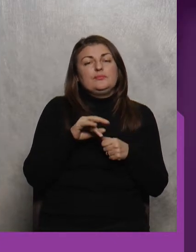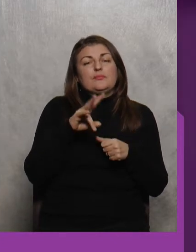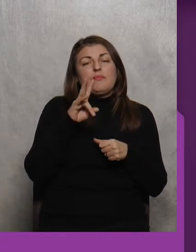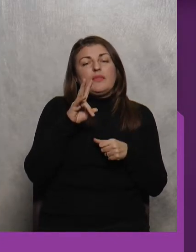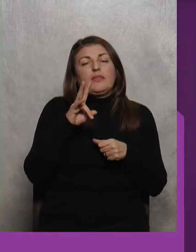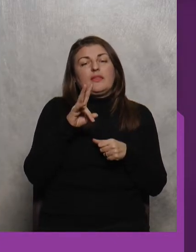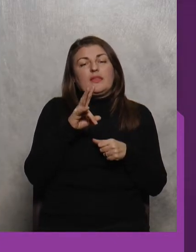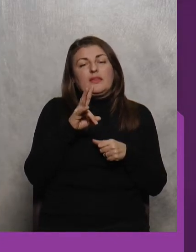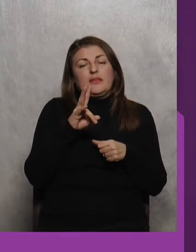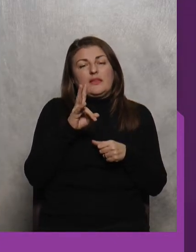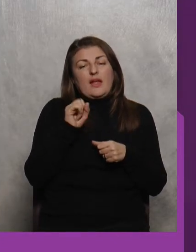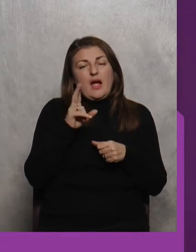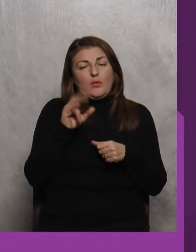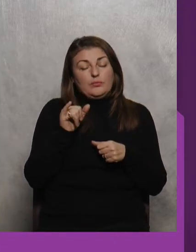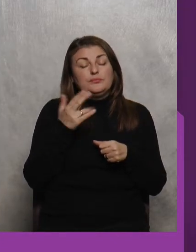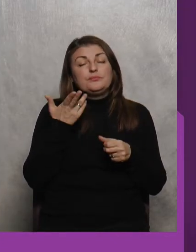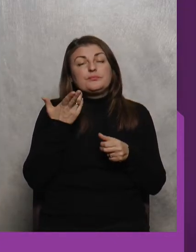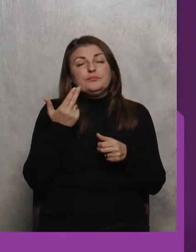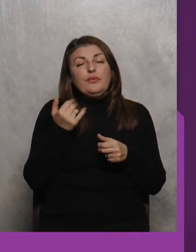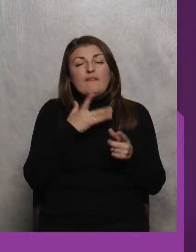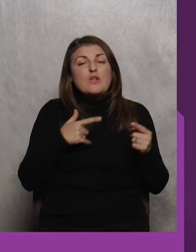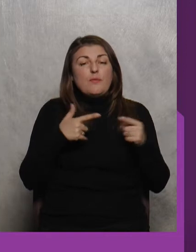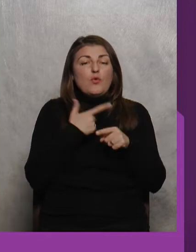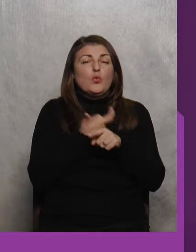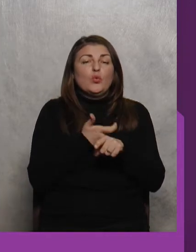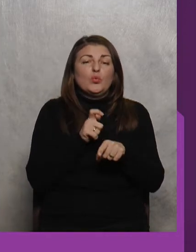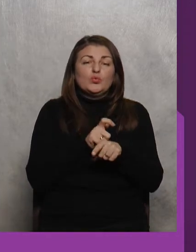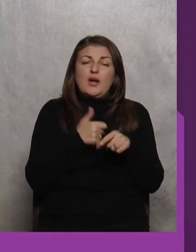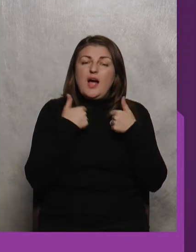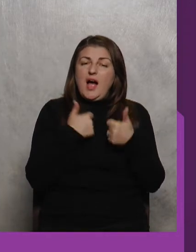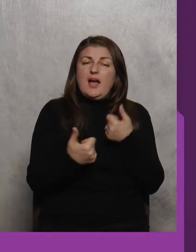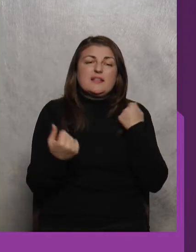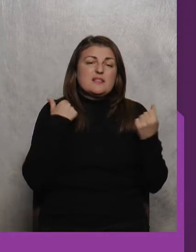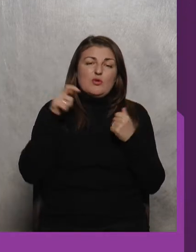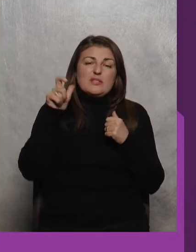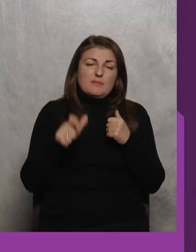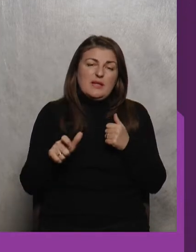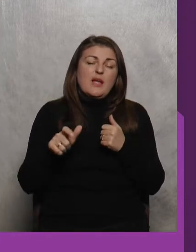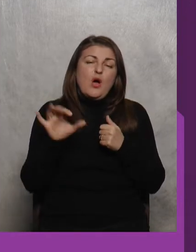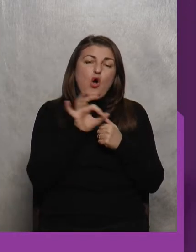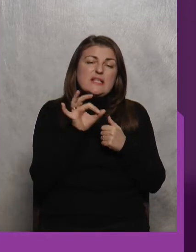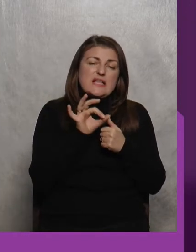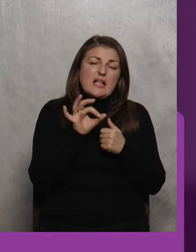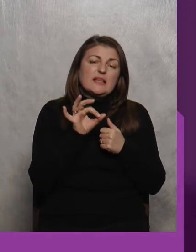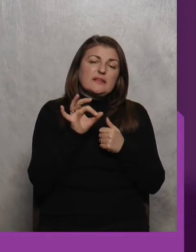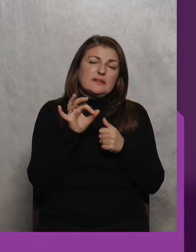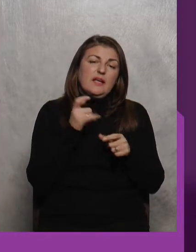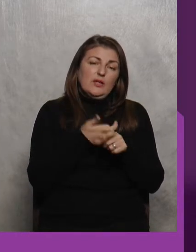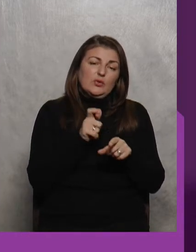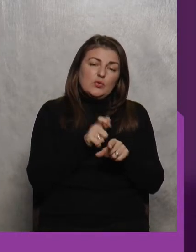Няко, да, і відповідно дуже гарний спортсмен Олександр,